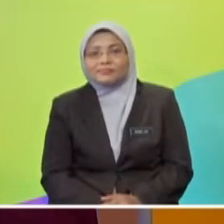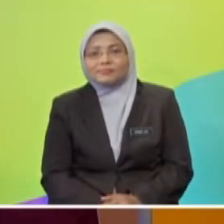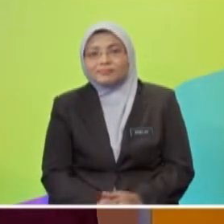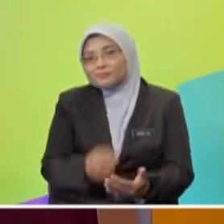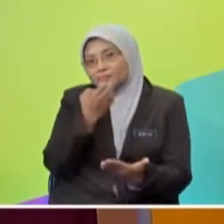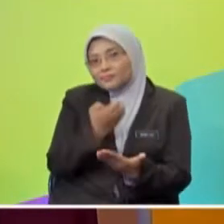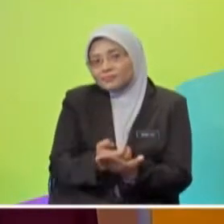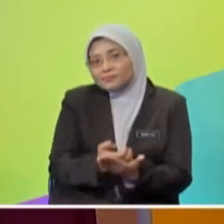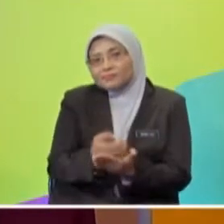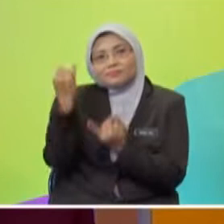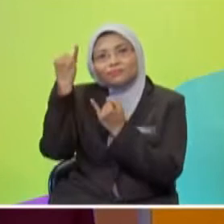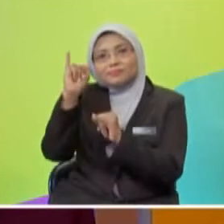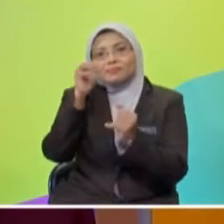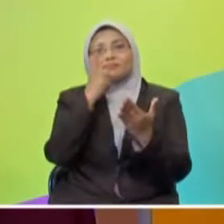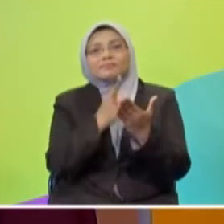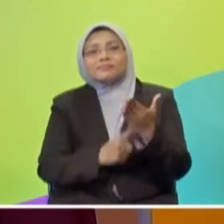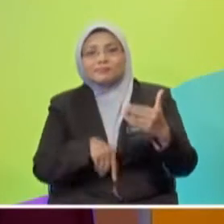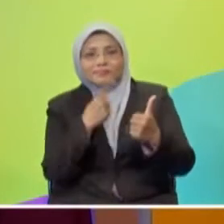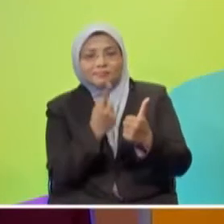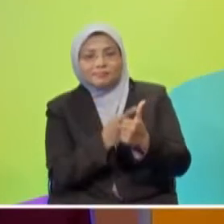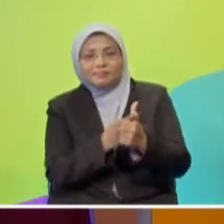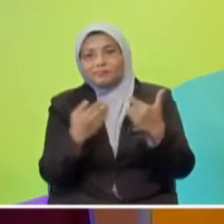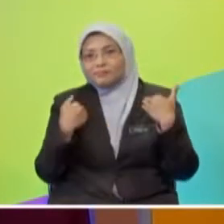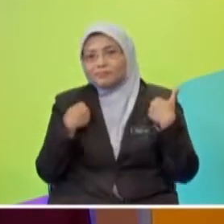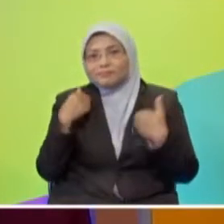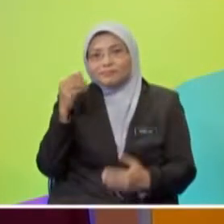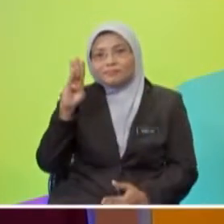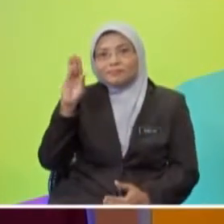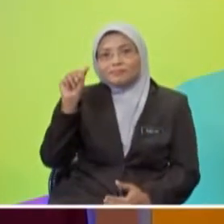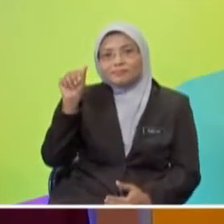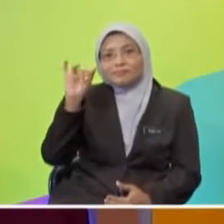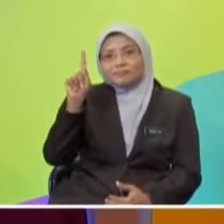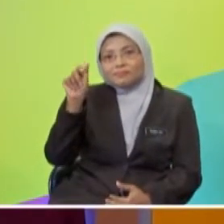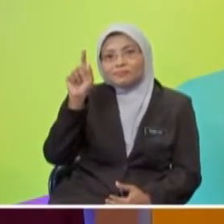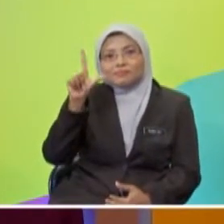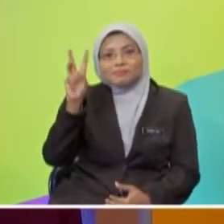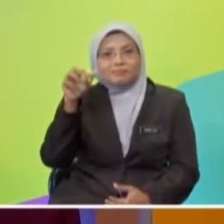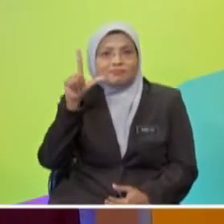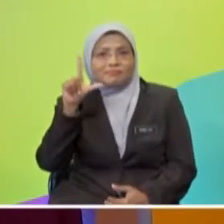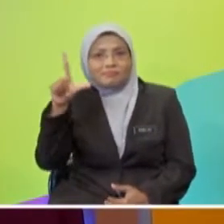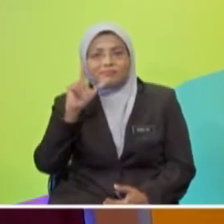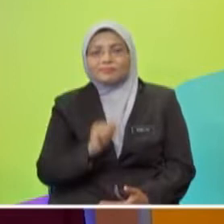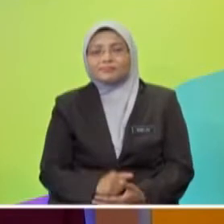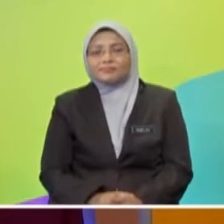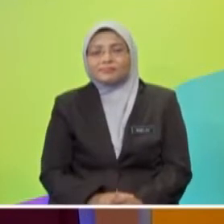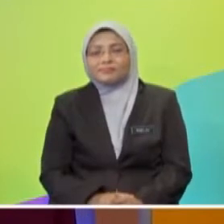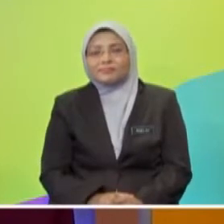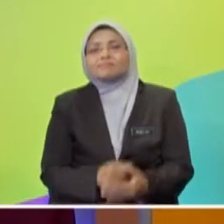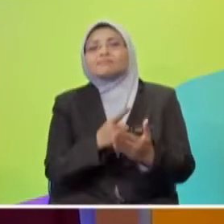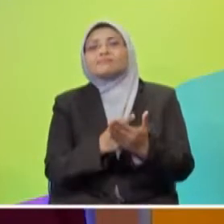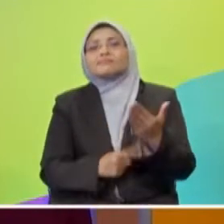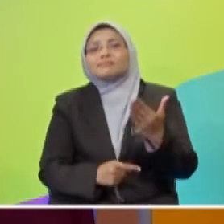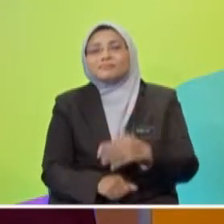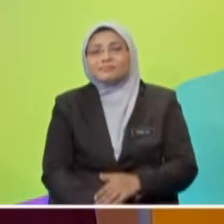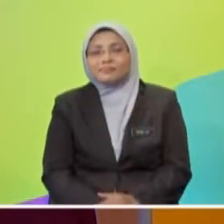ekonomi yang pertama sekali ialah menubuhkan baitulmal Apa itu lima ini aku bener apa itu kita terkadang rumah gaya oke